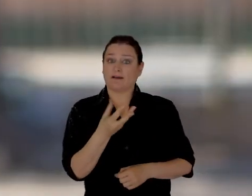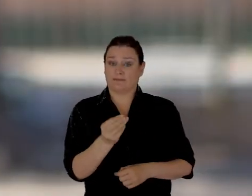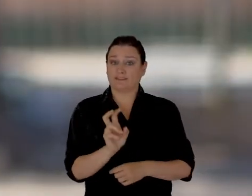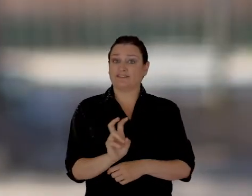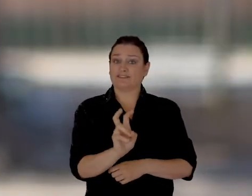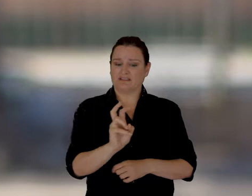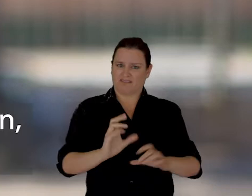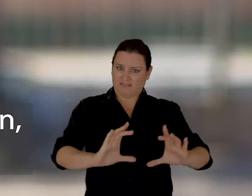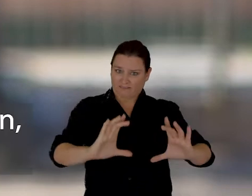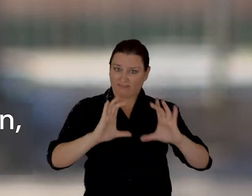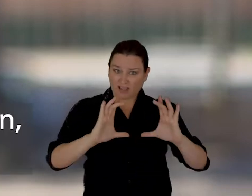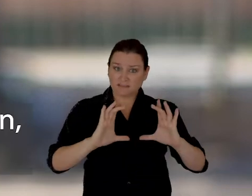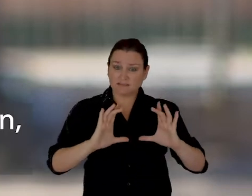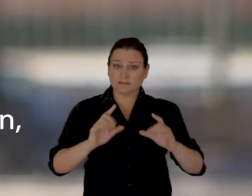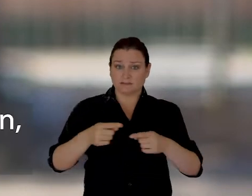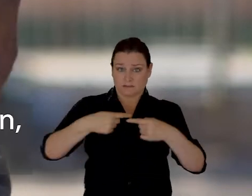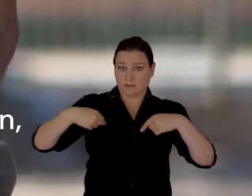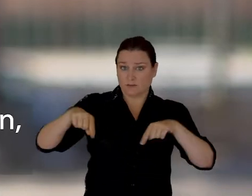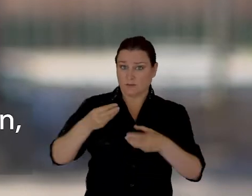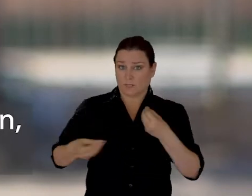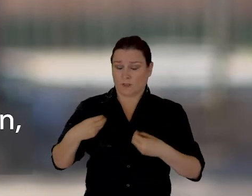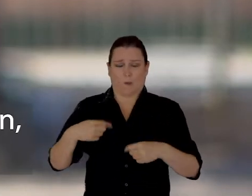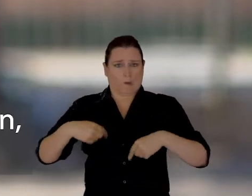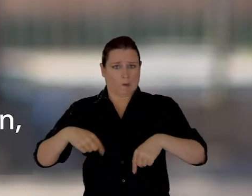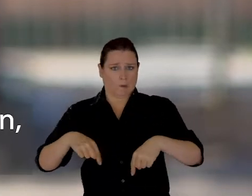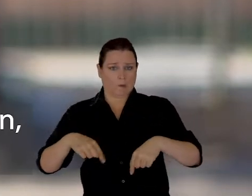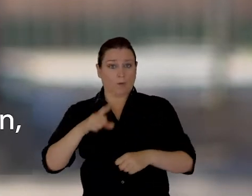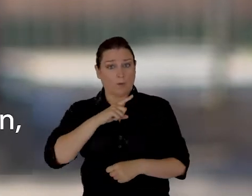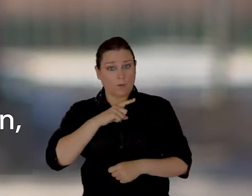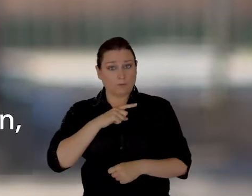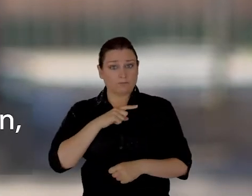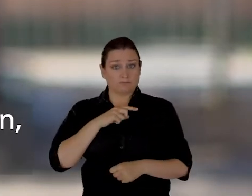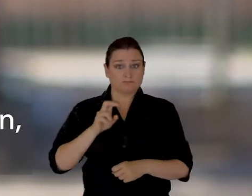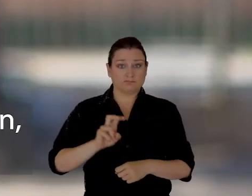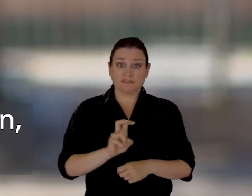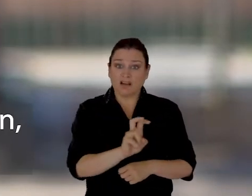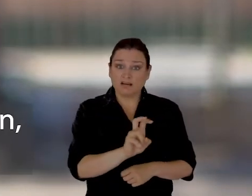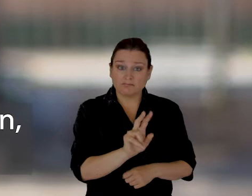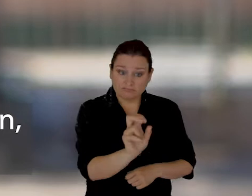blei. Wat, as jy jou windbrauwe by mekaar kom, so,